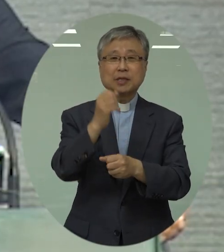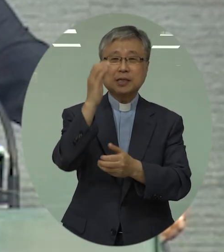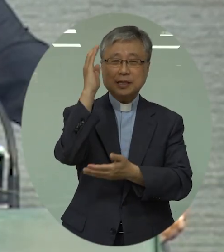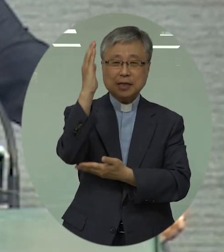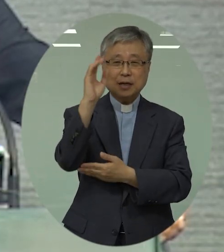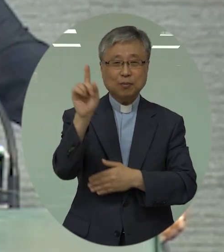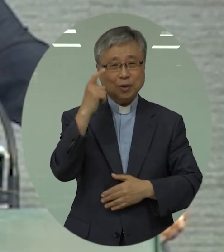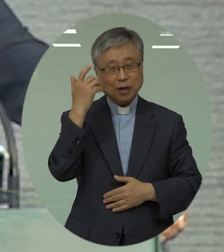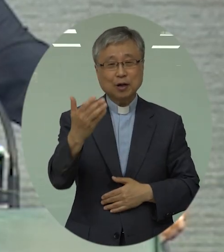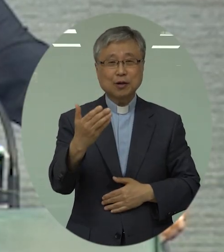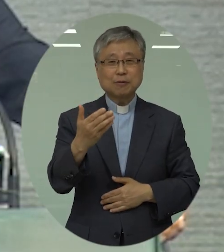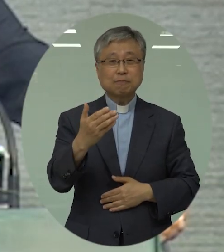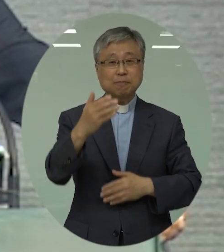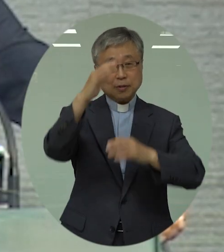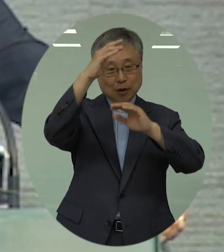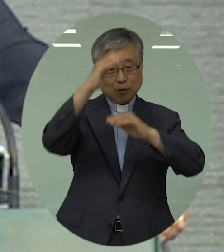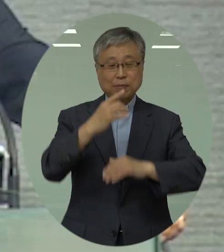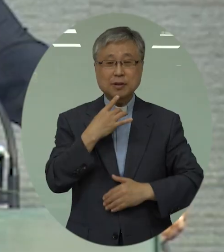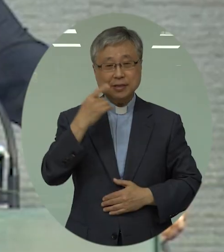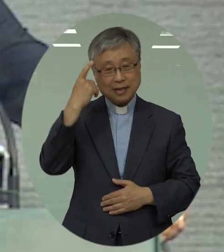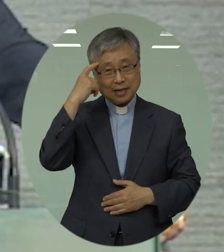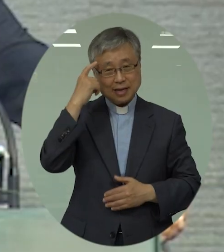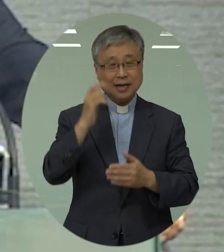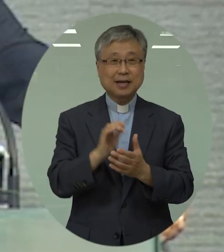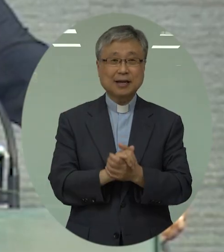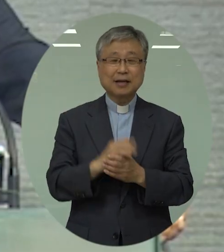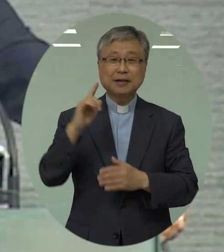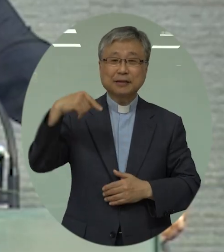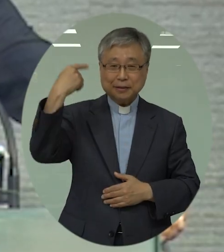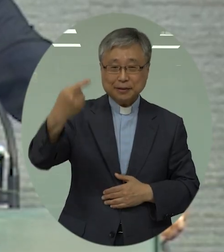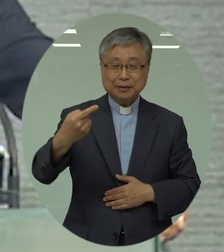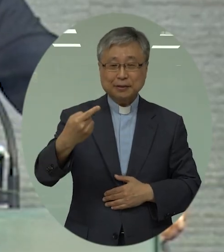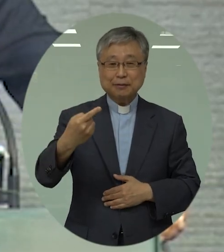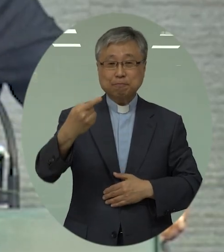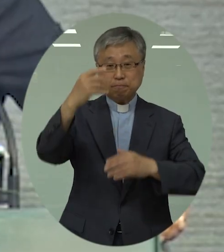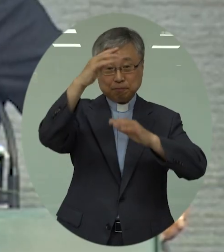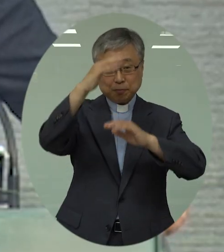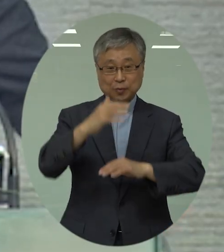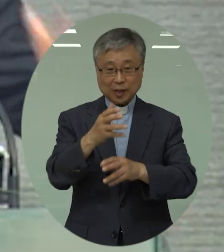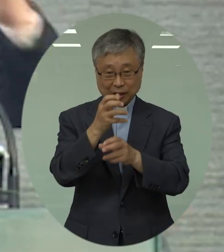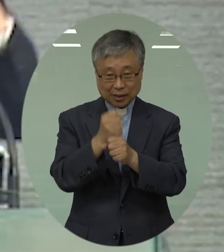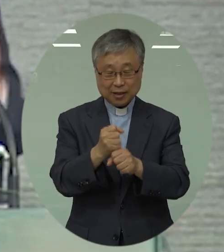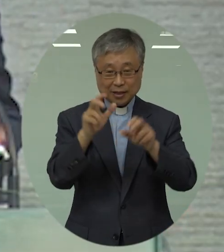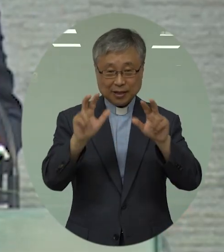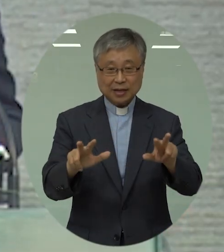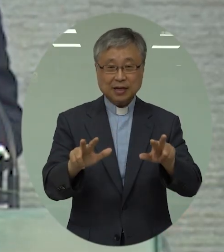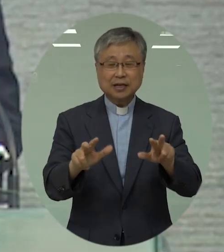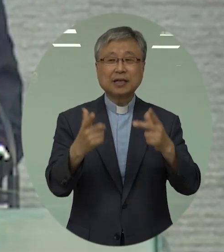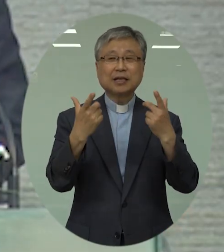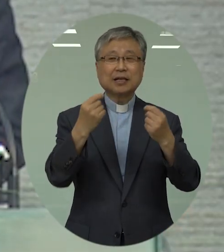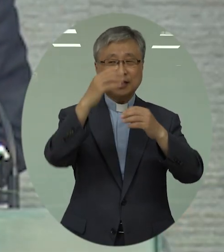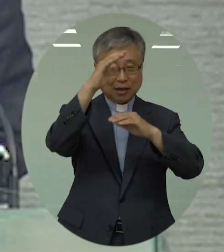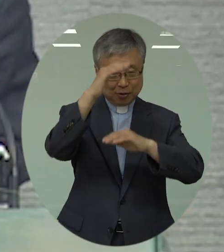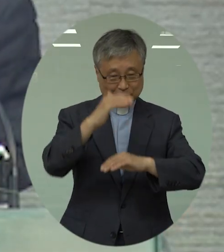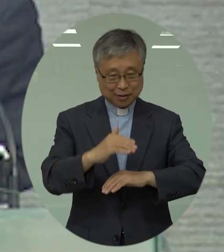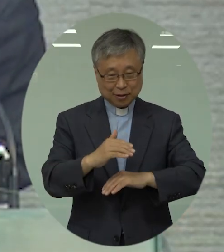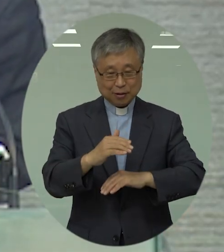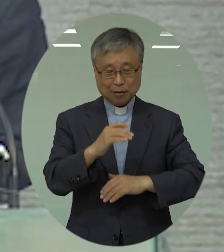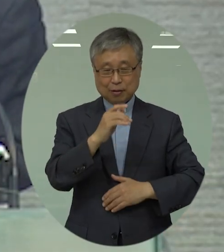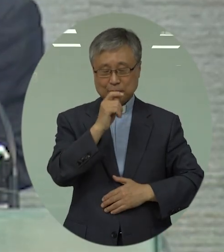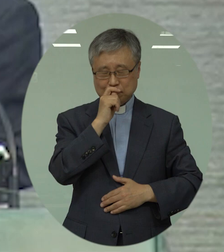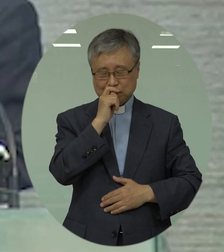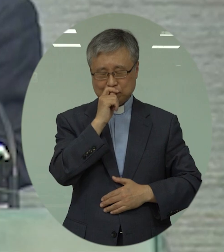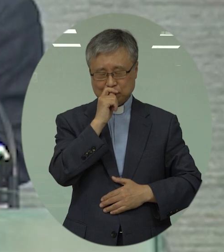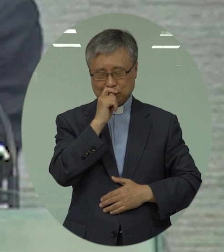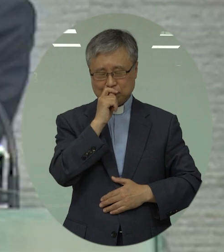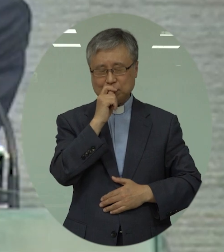뭐지? 줄거리만 생각해. 그 다음에 그 줄거리를 붙들고 이제 이런 내용이로구나. 묵상을